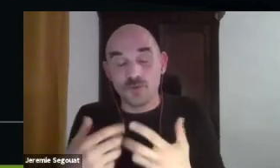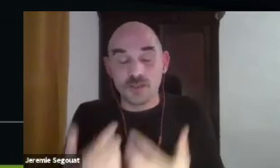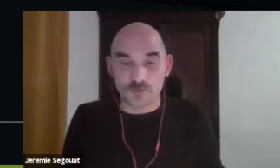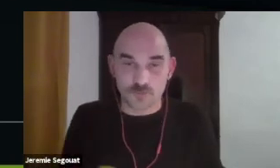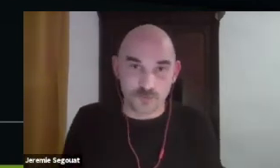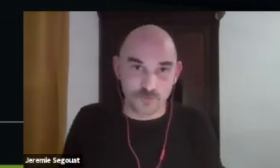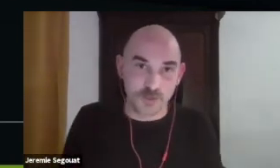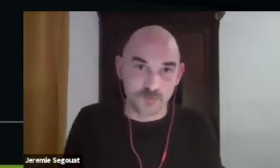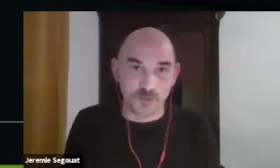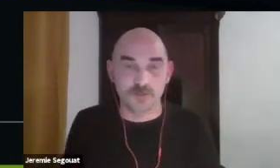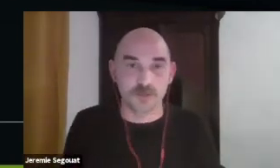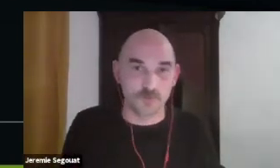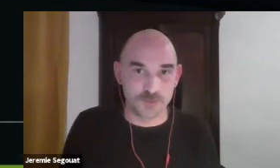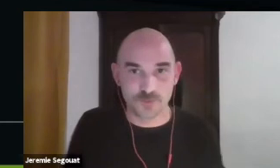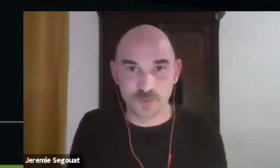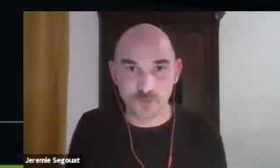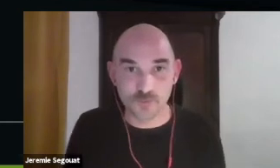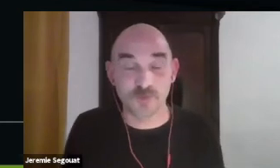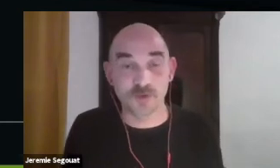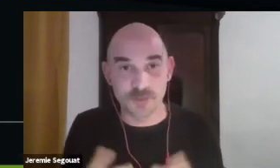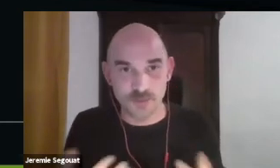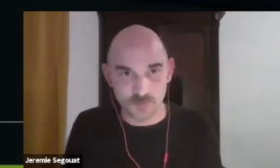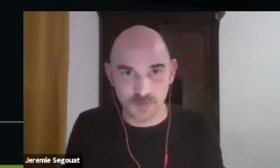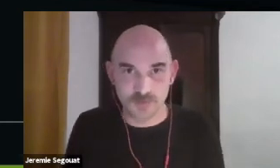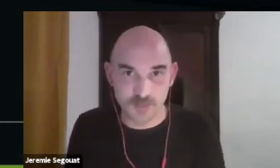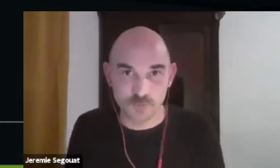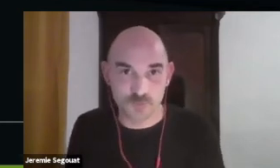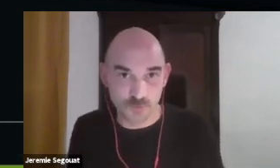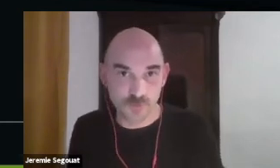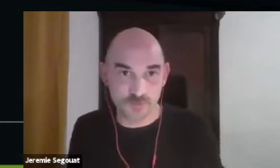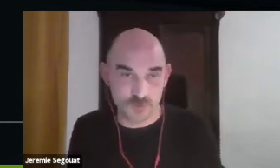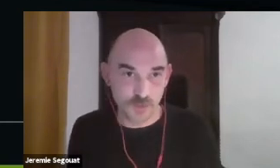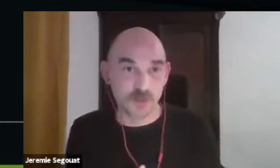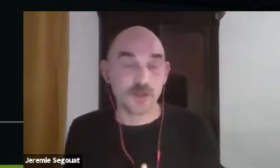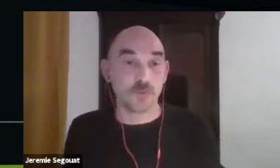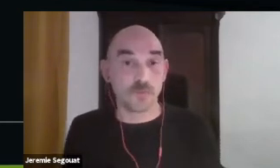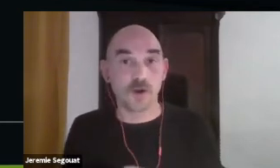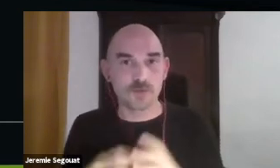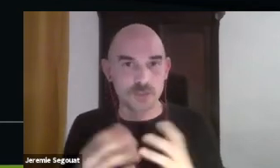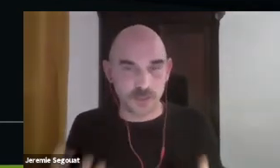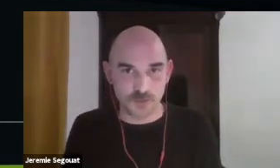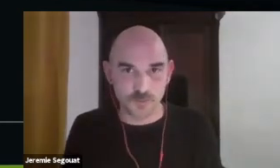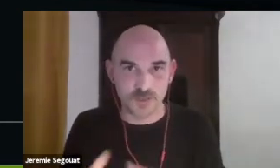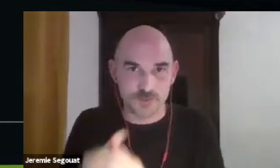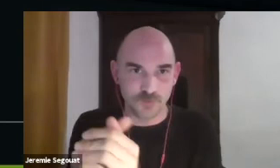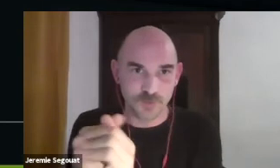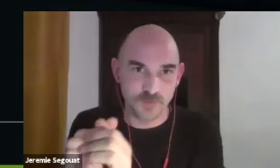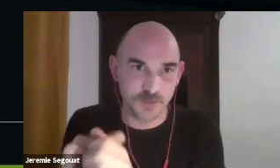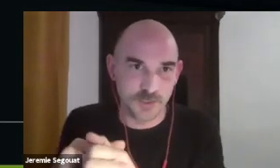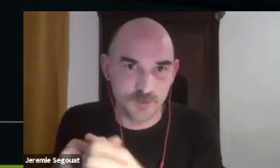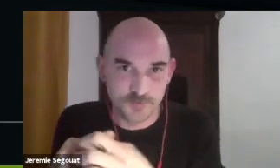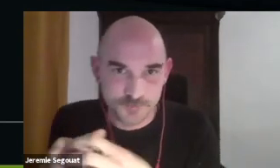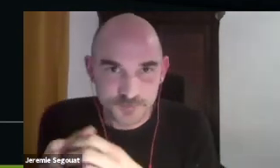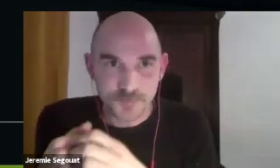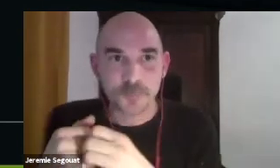de la communication qu va avoir avec une personne sur Davon on va faire passer tout un tas d'éléments sonores et visuels pour pouvoir enrichir la communication qu'on a